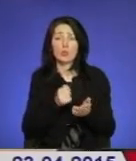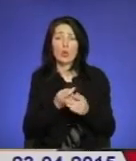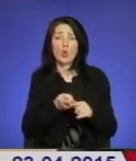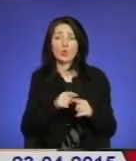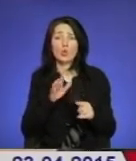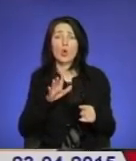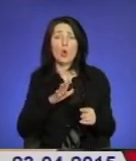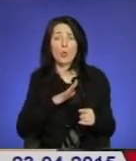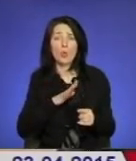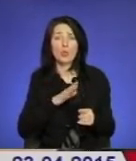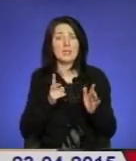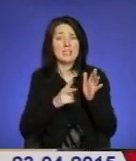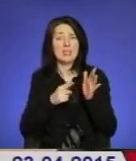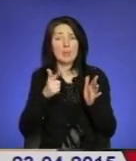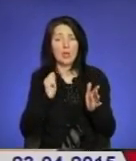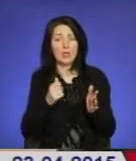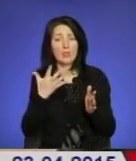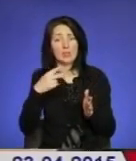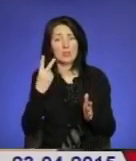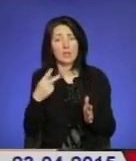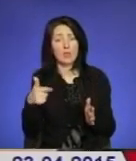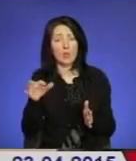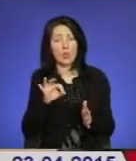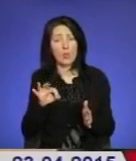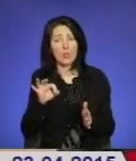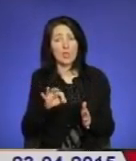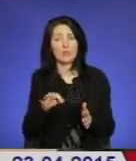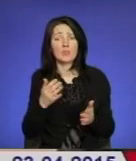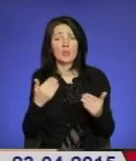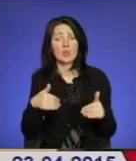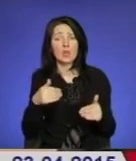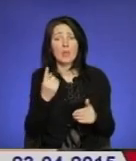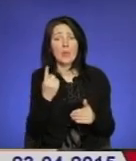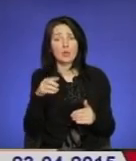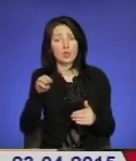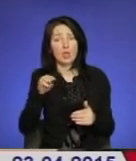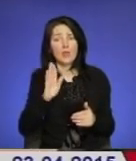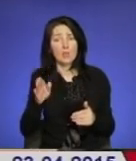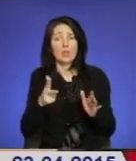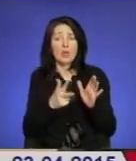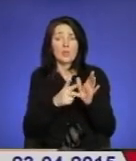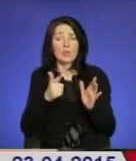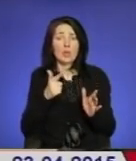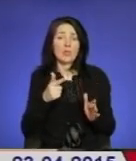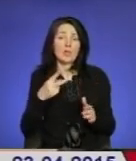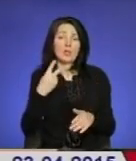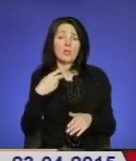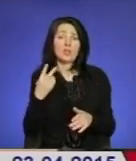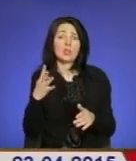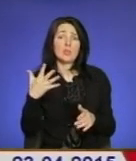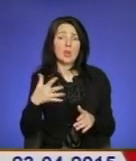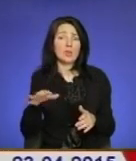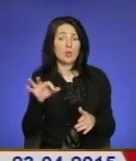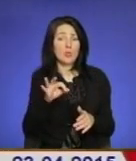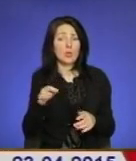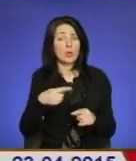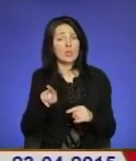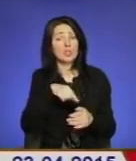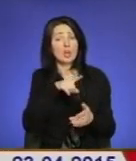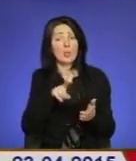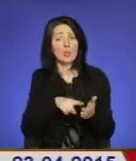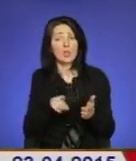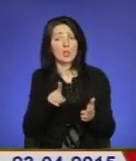не помиляюся, 7 гривень 52 копійки, а вже з 1 травня буде становити 8 гривень 25 копійок. Інше питання,